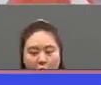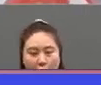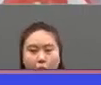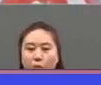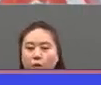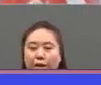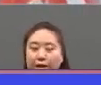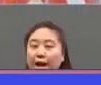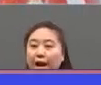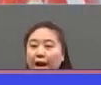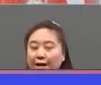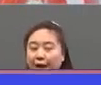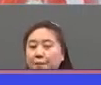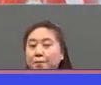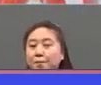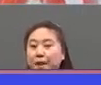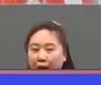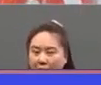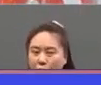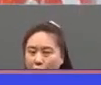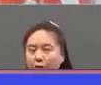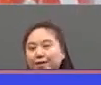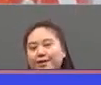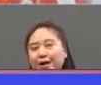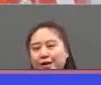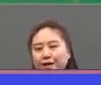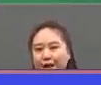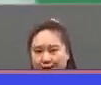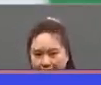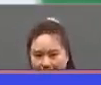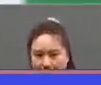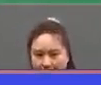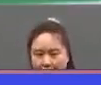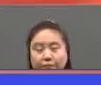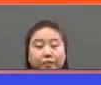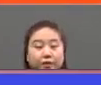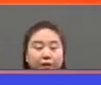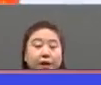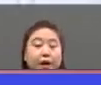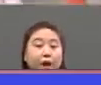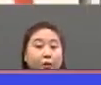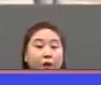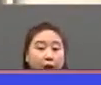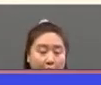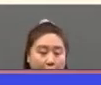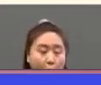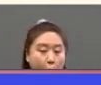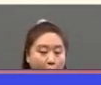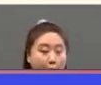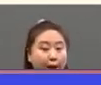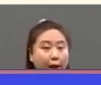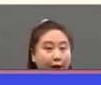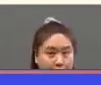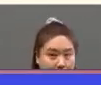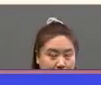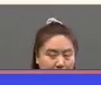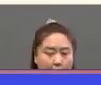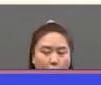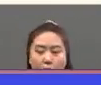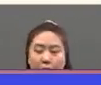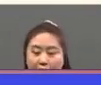ป็นชิ้นส่วนของแขวงของสามเขตอ่ ะ เขตการปกครองนะครับ เอามารวมกันอย่างเงี้ยนะครับก็ค่อนข้าง